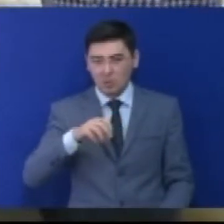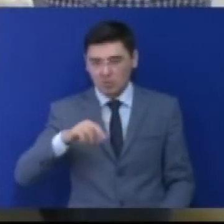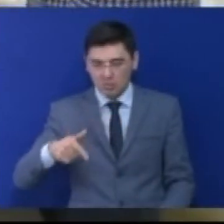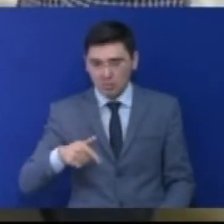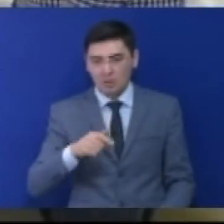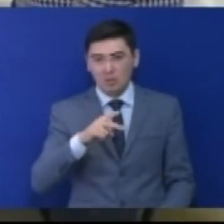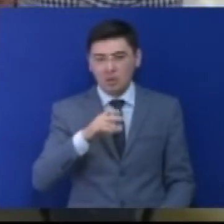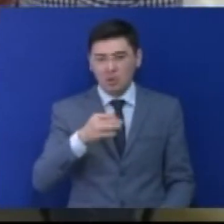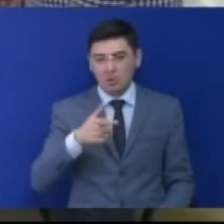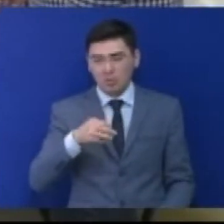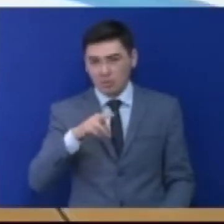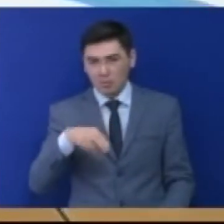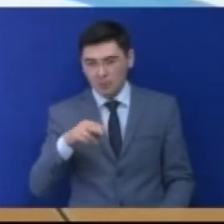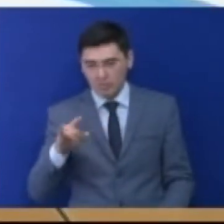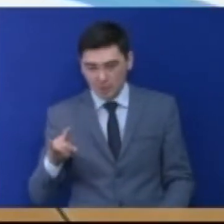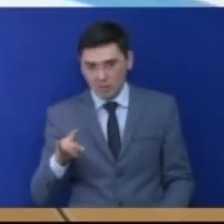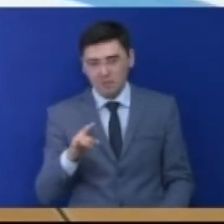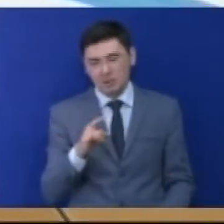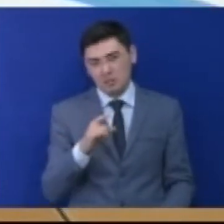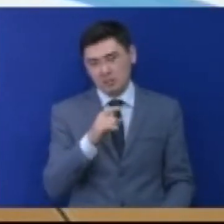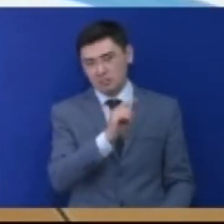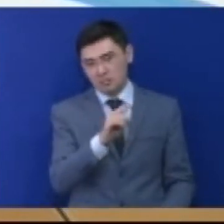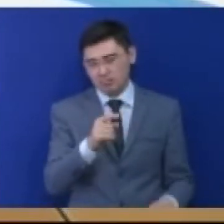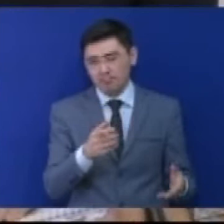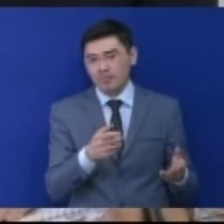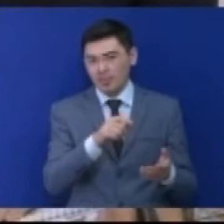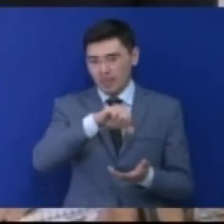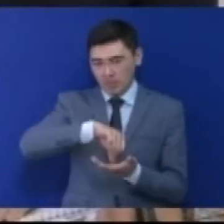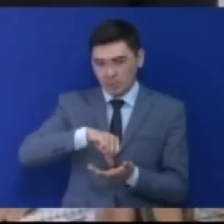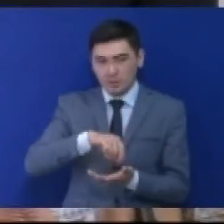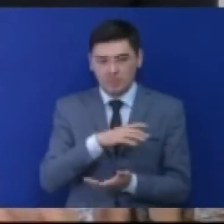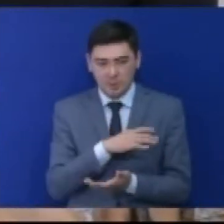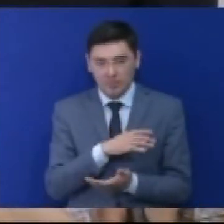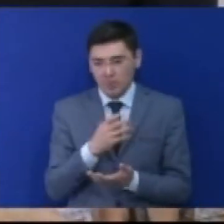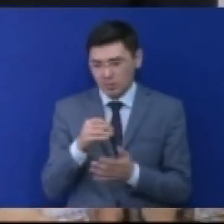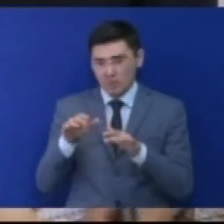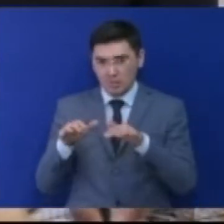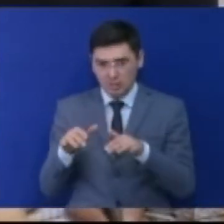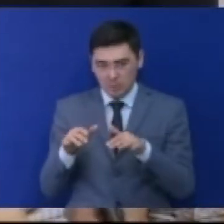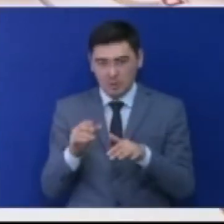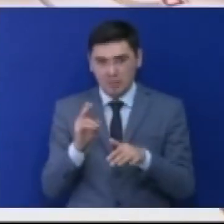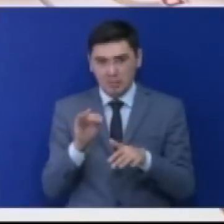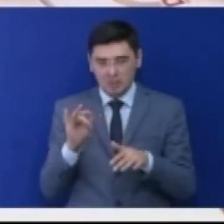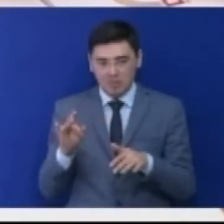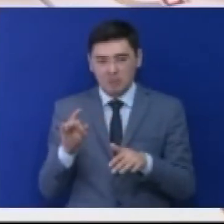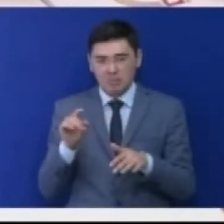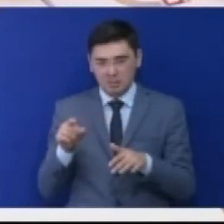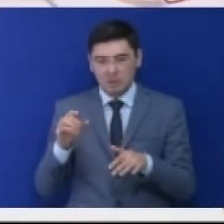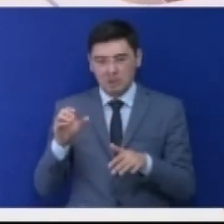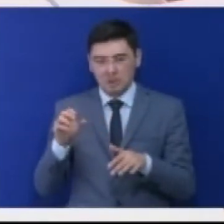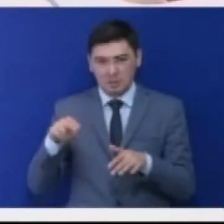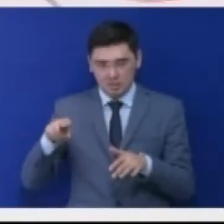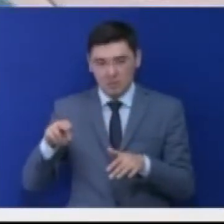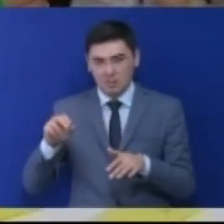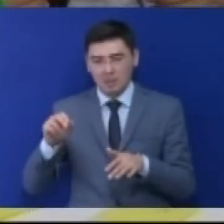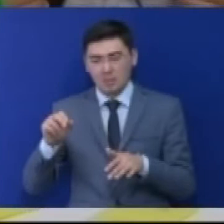и социальные педагоги. В ходе семинара была представлена диагностическая компьютерная программа KID-RCDI, которая